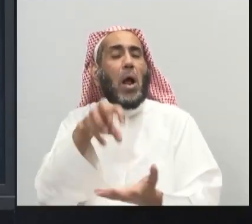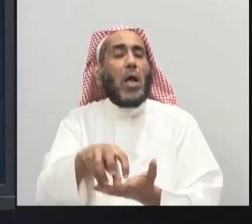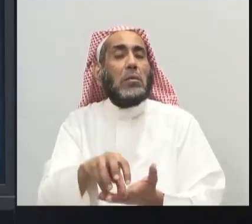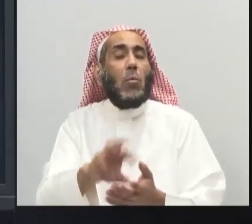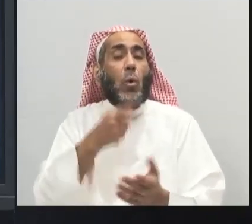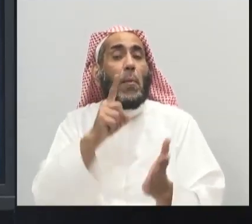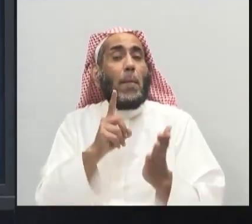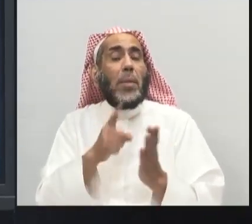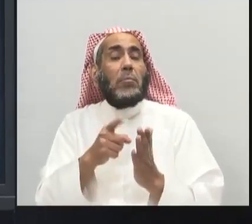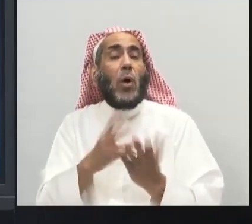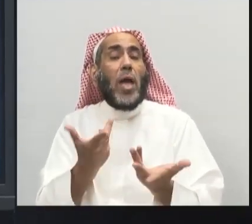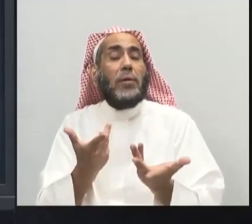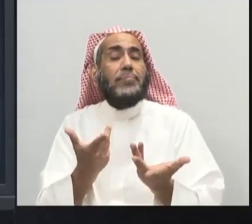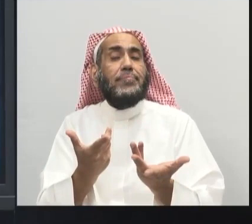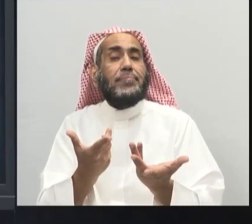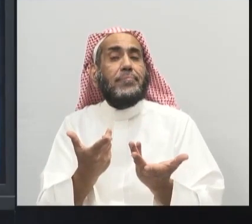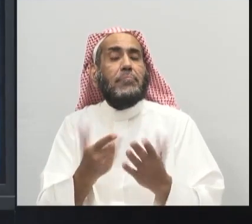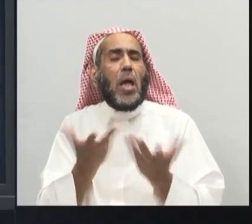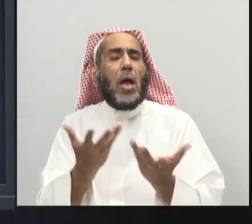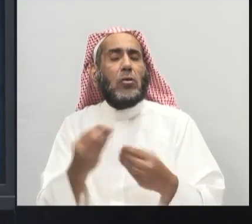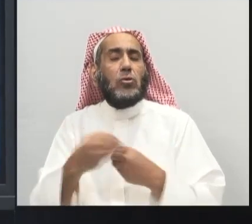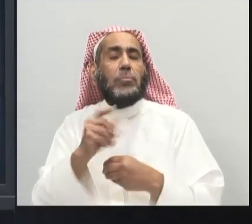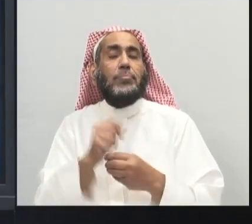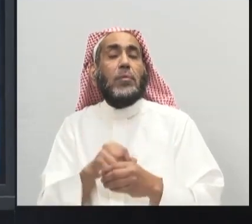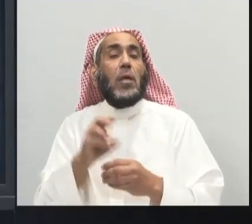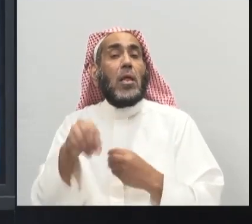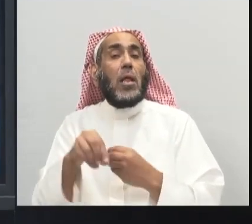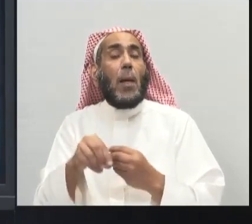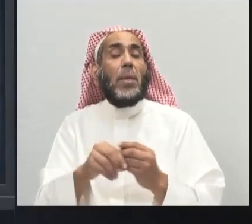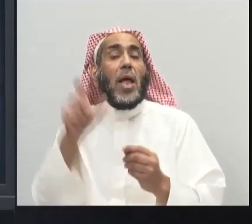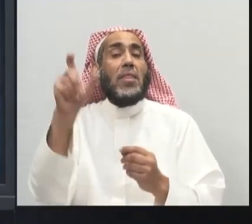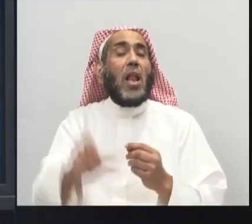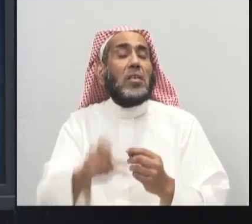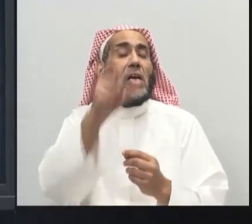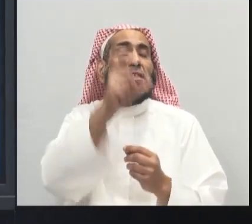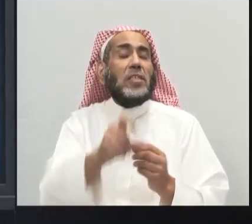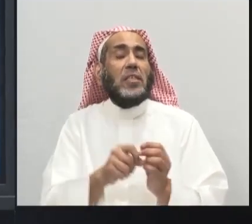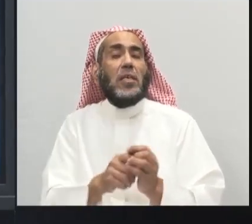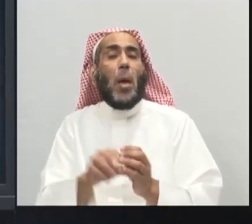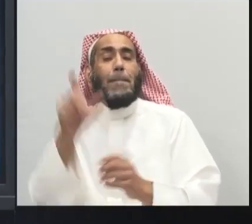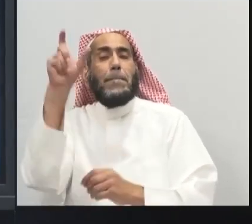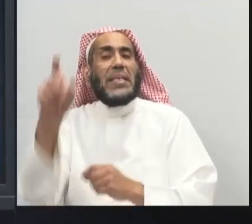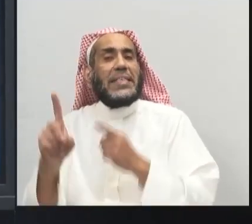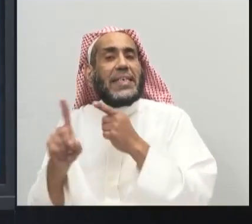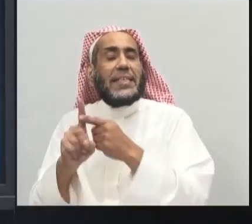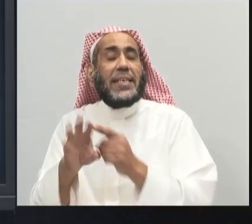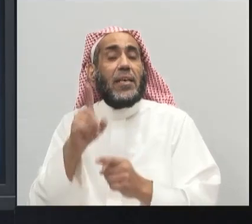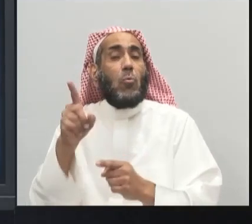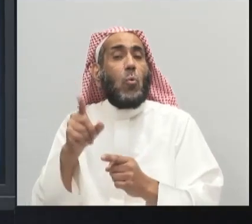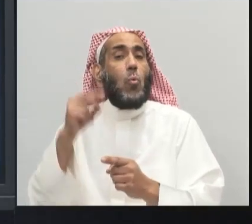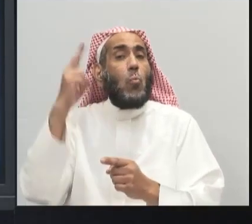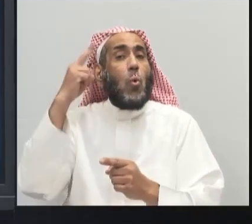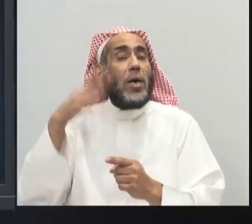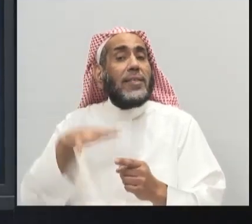وان من حيثيه اخرى ما هي احسنتم من حيثيه الاشخاص بشخصه كونه